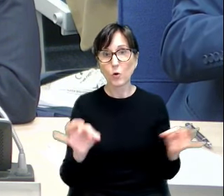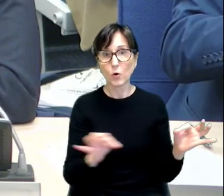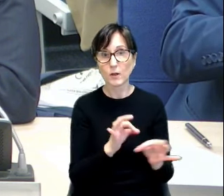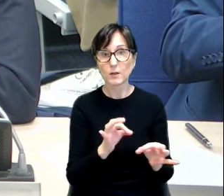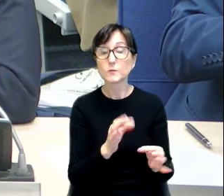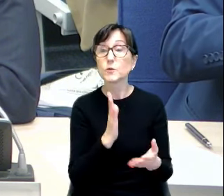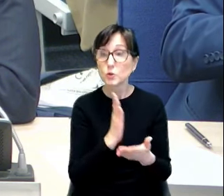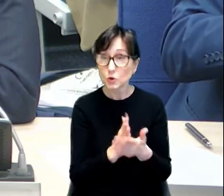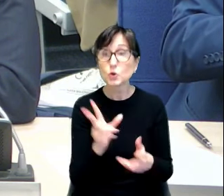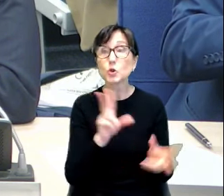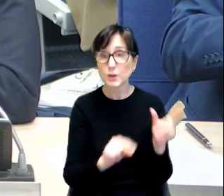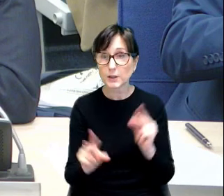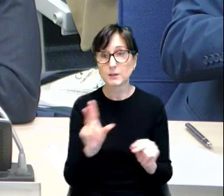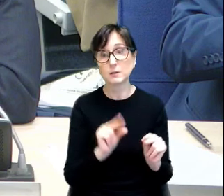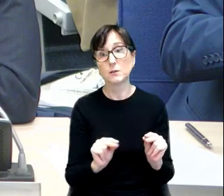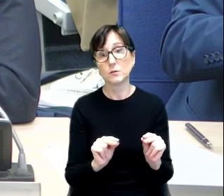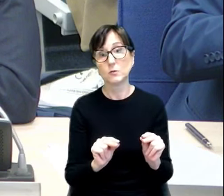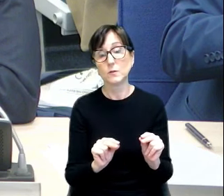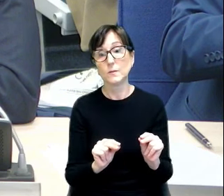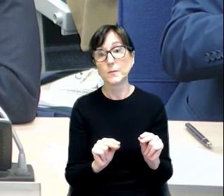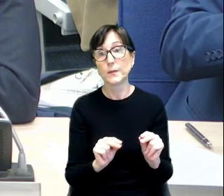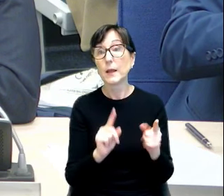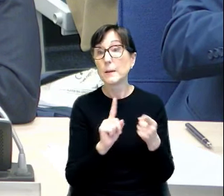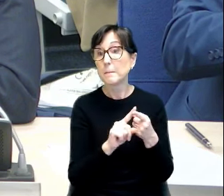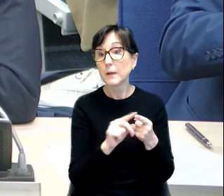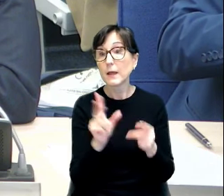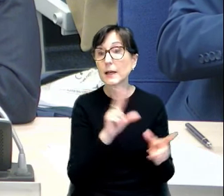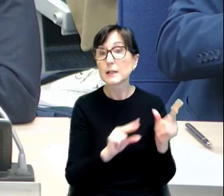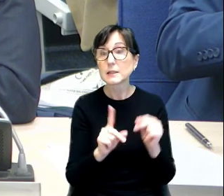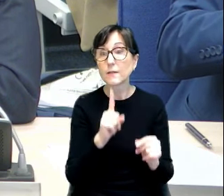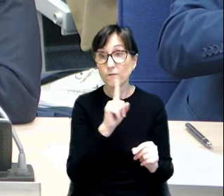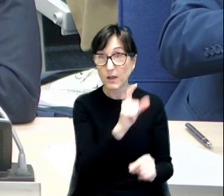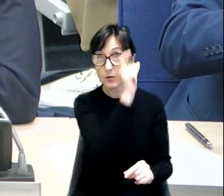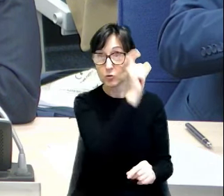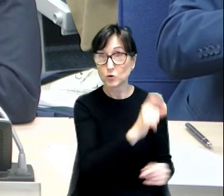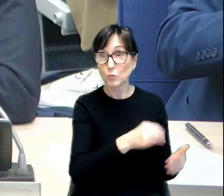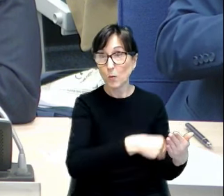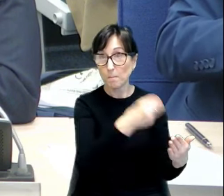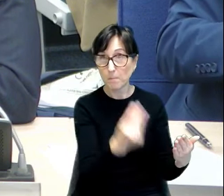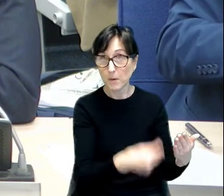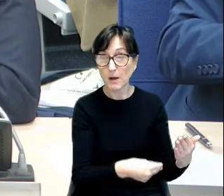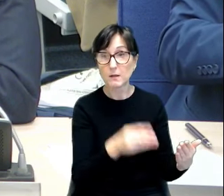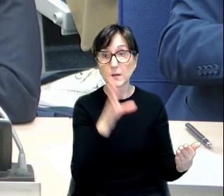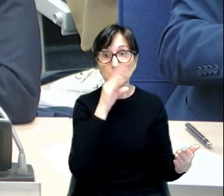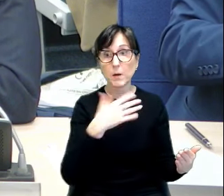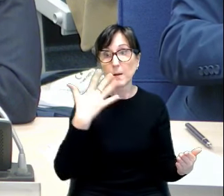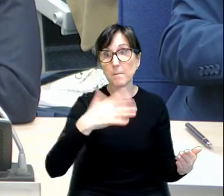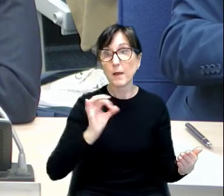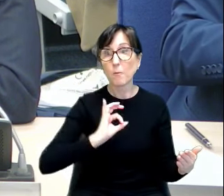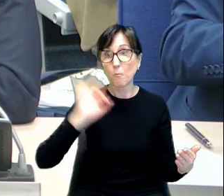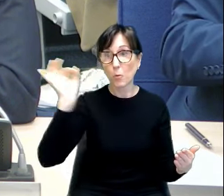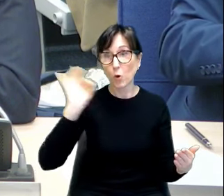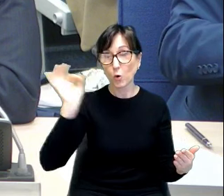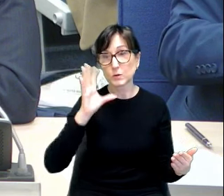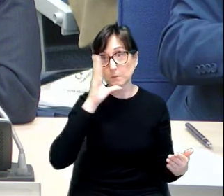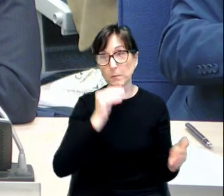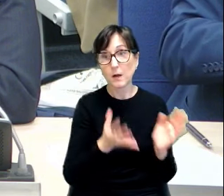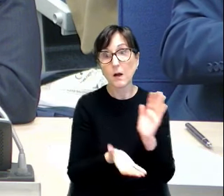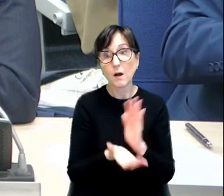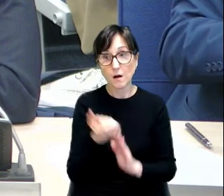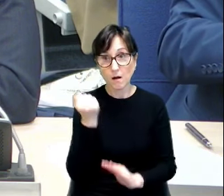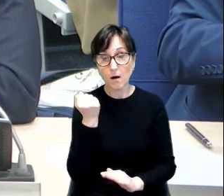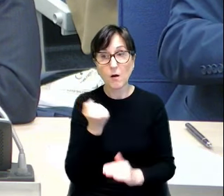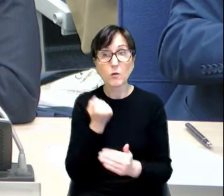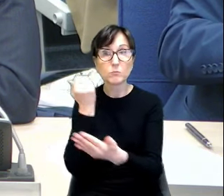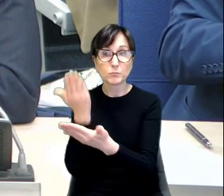viena iš rizikų yra būtent tada kai vienas žmogaus parašas sprendžia 50% galimybės pateikti sprendimo projektąį miesto tarybą